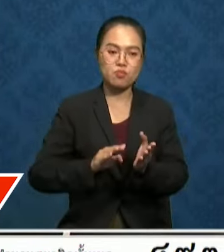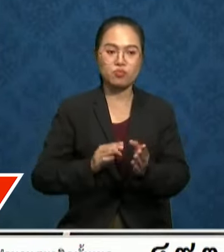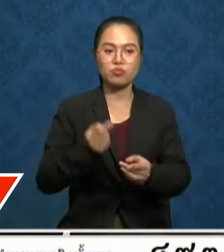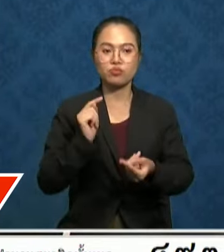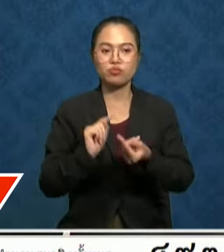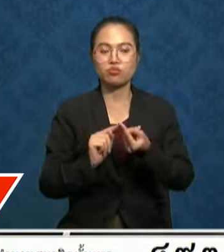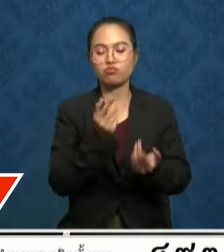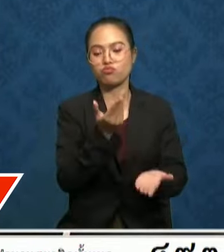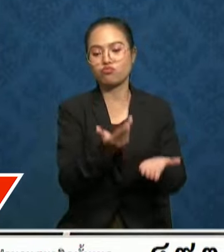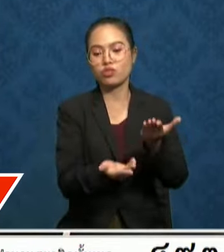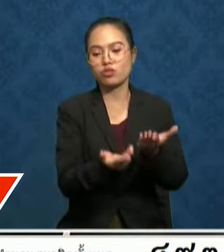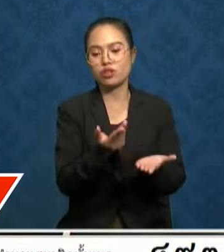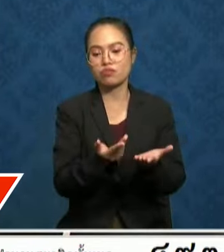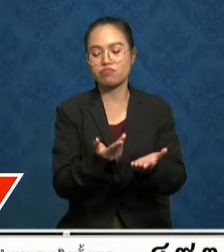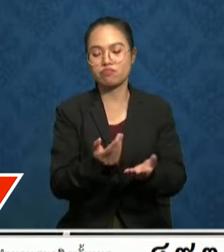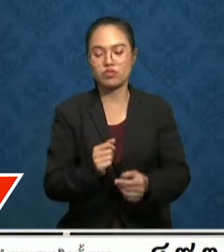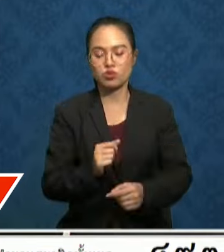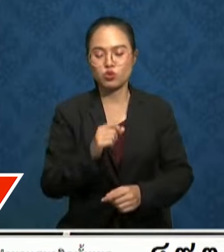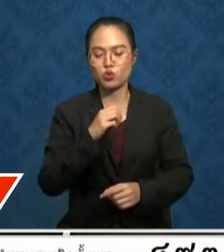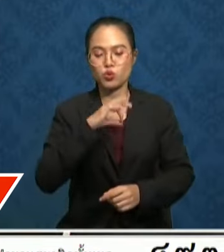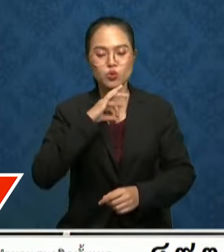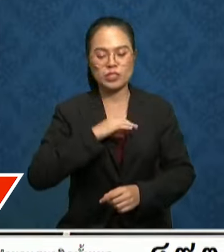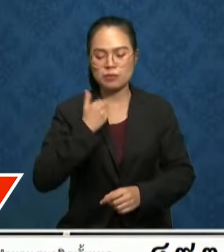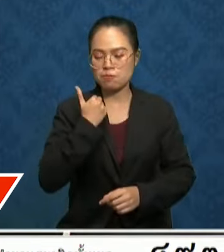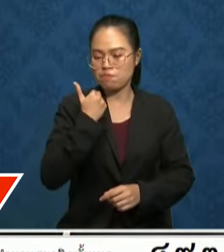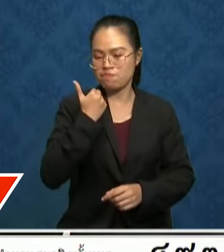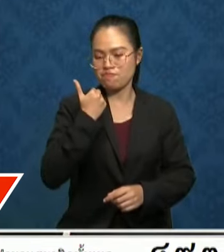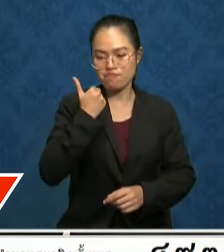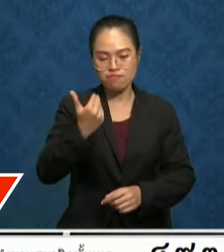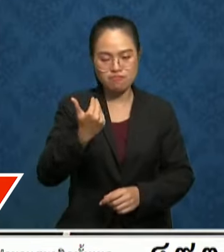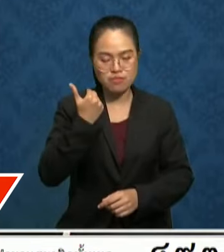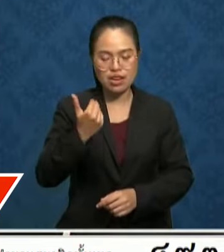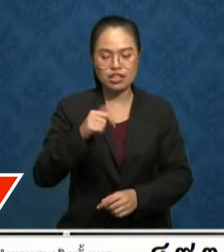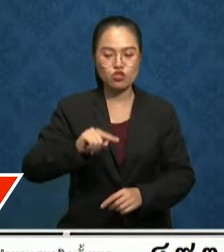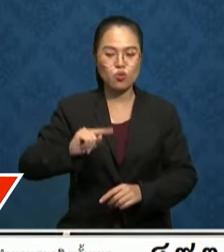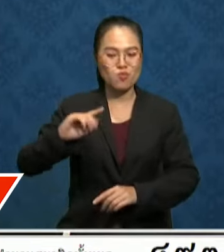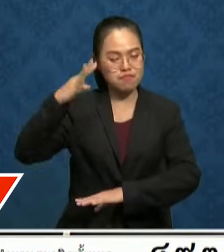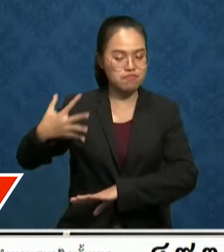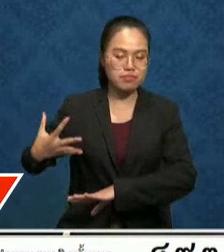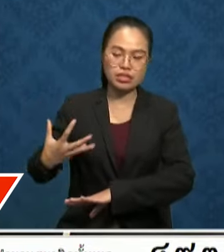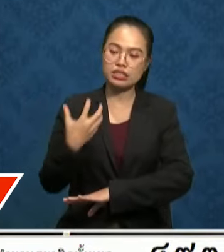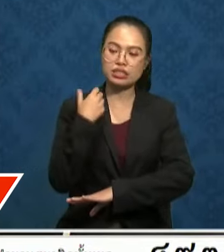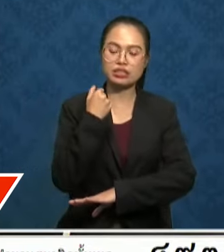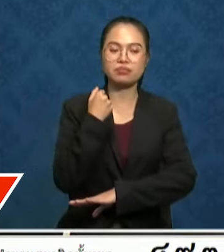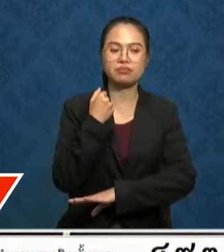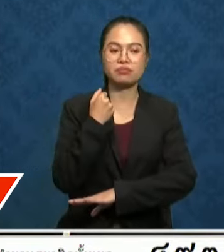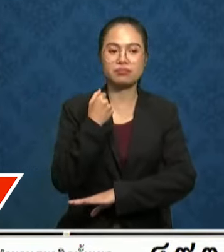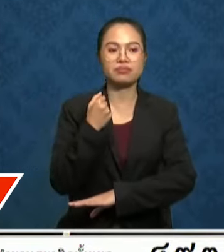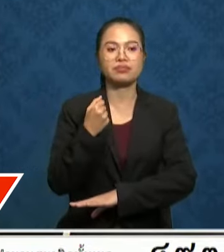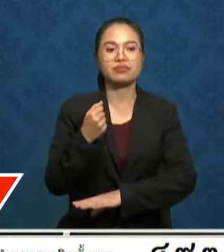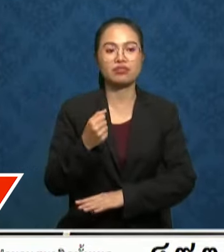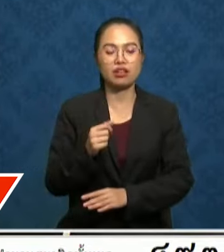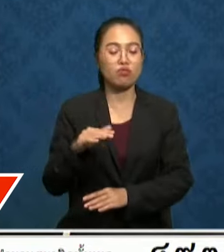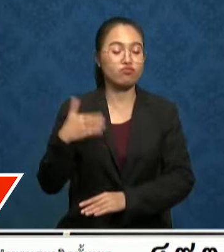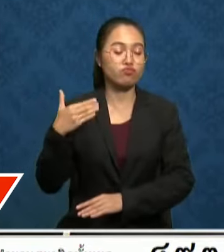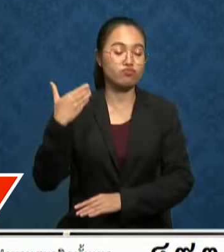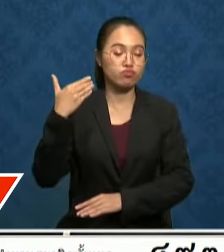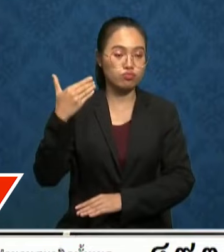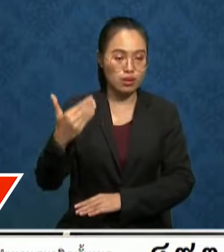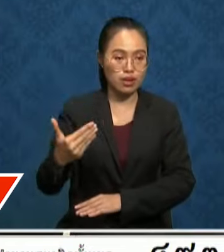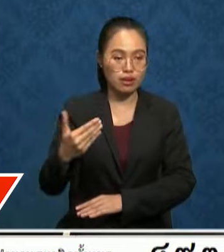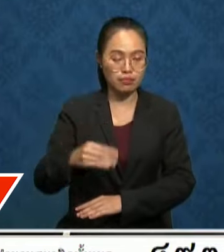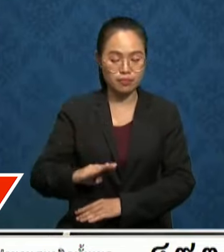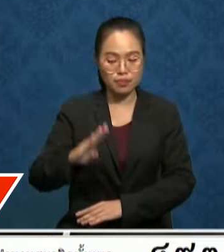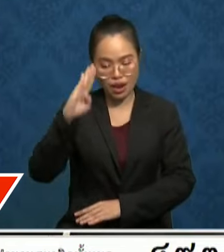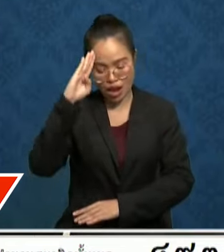ยตรง ที่น่าละอายที่สุดคือการทำรัฐประหารและสืบทอดอำนาจอีกทั้งตลอดระยะเวลาที่ผ่านมาทห